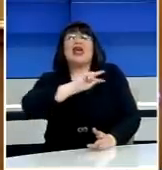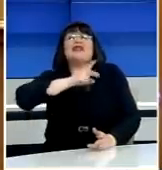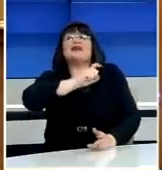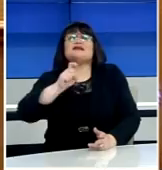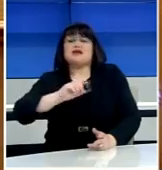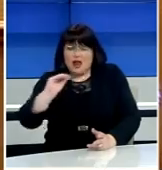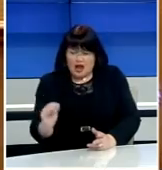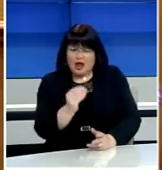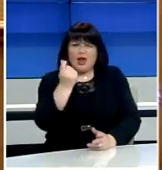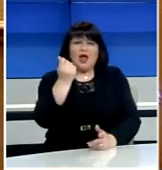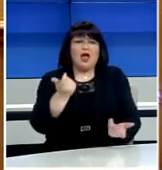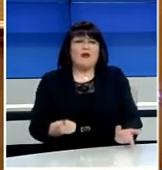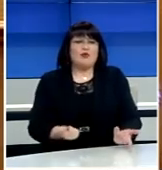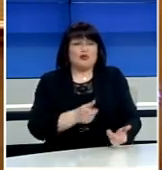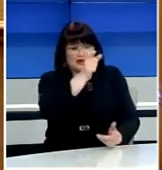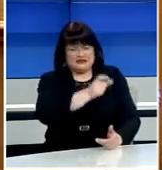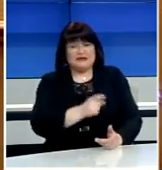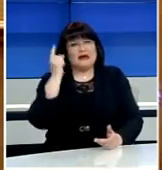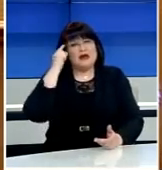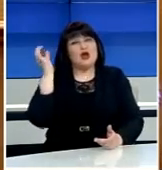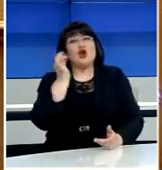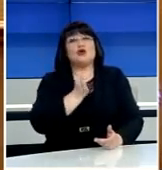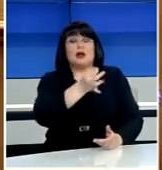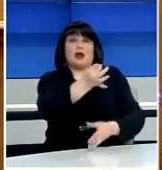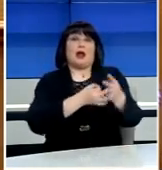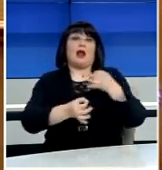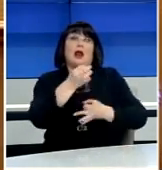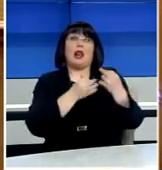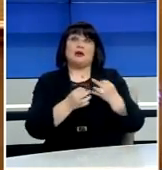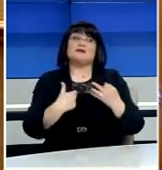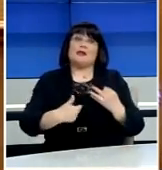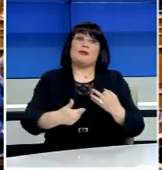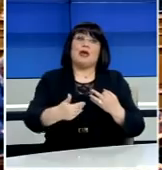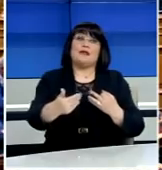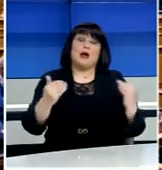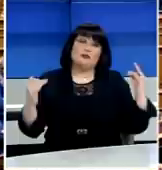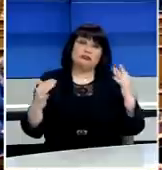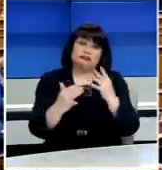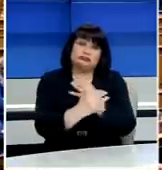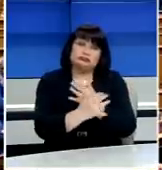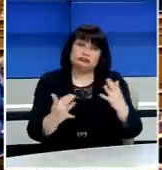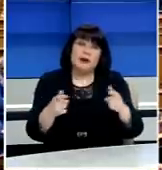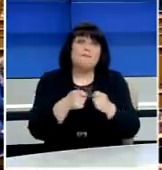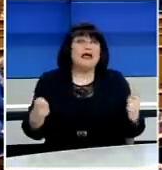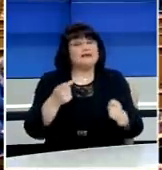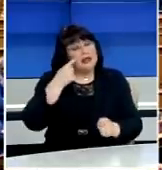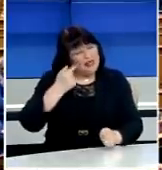Βεβαίως να σας πω τι κάνετε, ένα λογικό άλμα κάνετε. Μιλάτε για την αναμενόμενη επιπρόσθετη επίδραση των